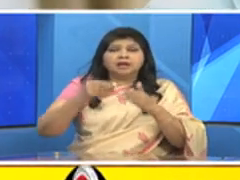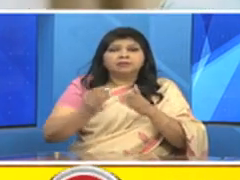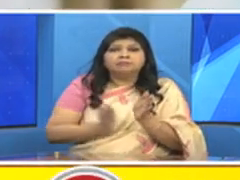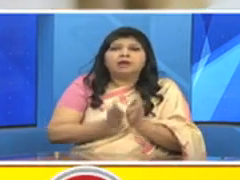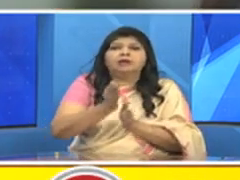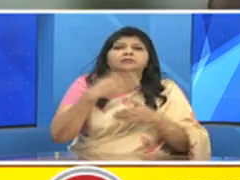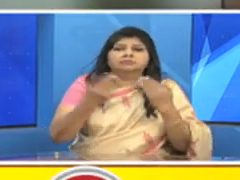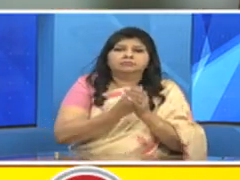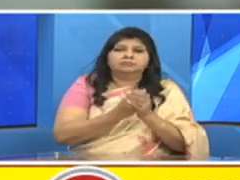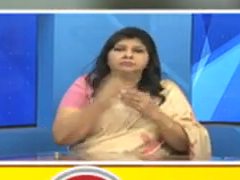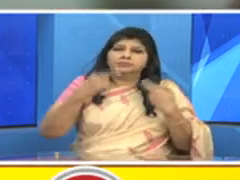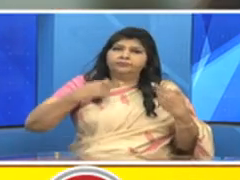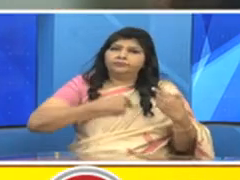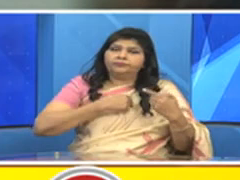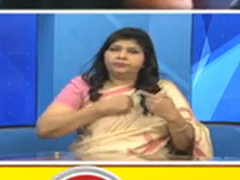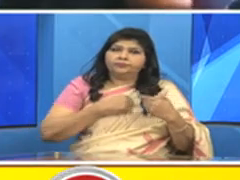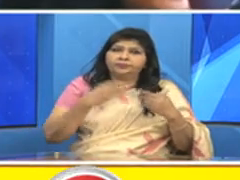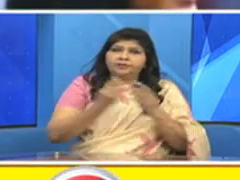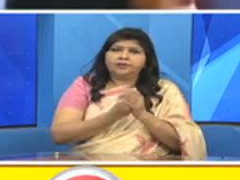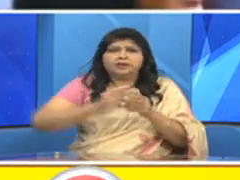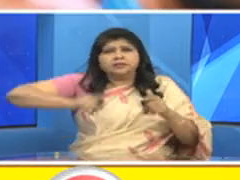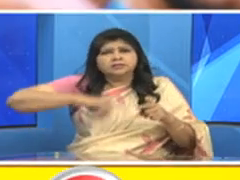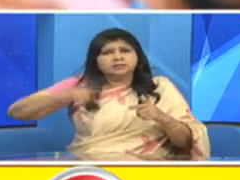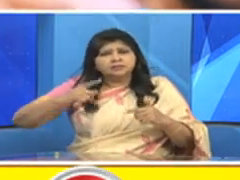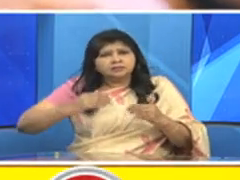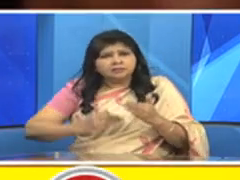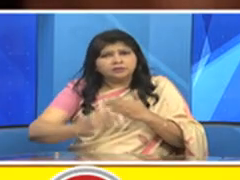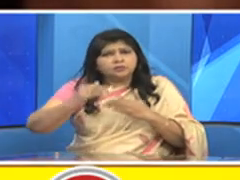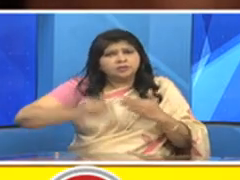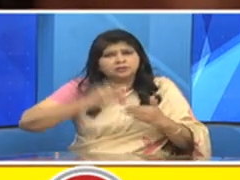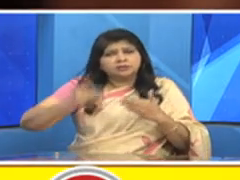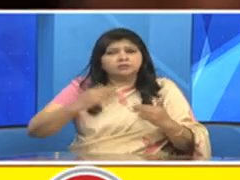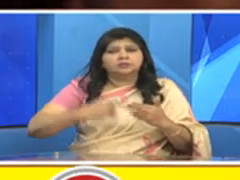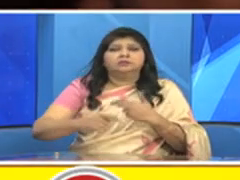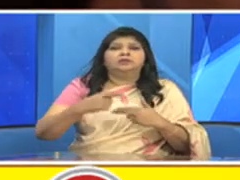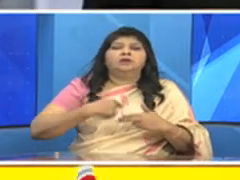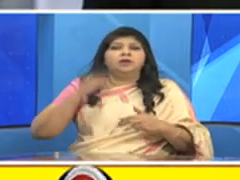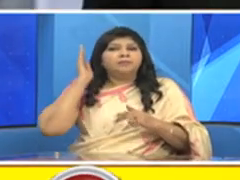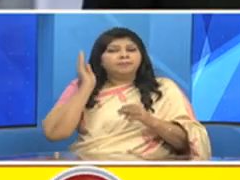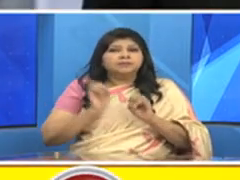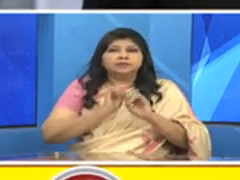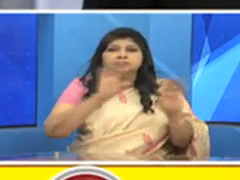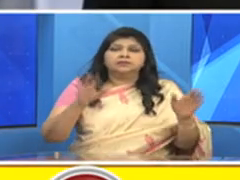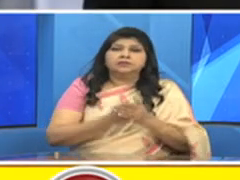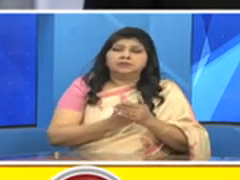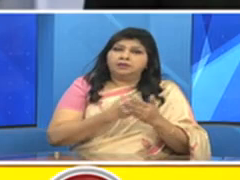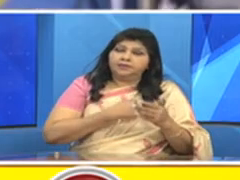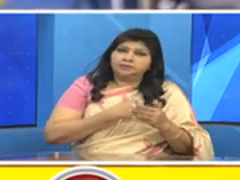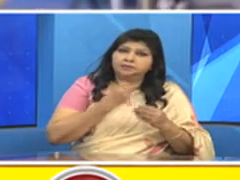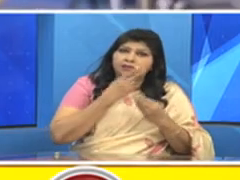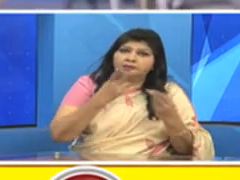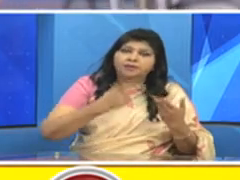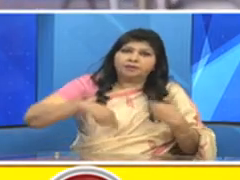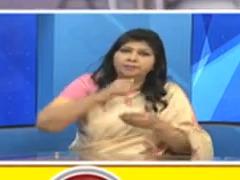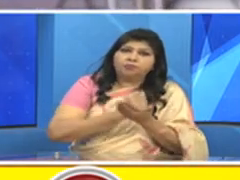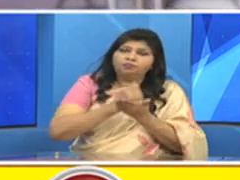है। इसलिए चरैवेति चरैवेति चरैवेति, चलते रहो चलते रहो चलते रहो का मंत्र लिए